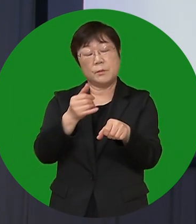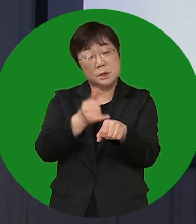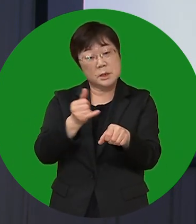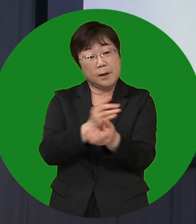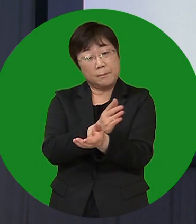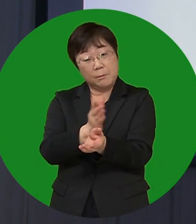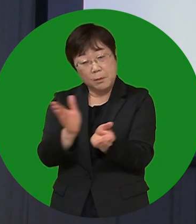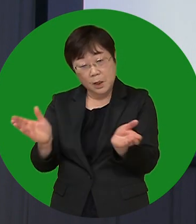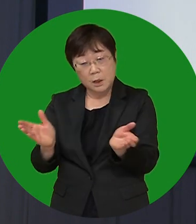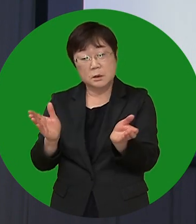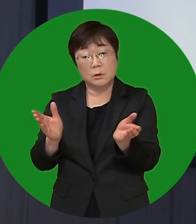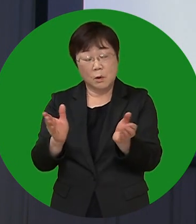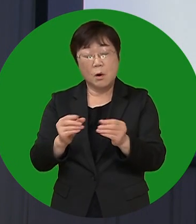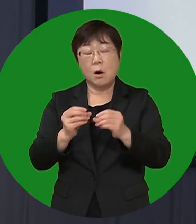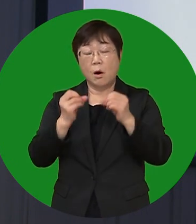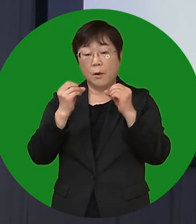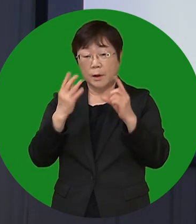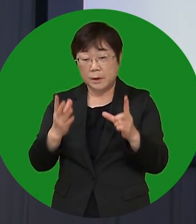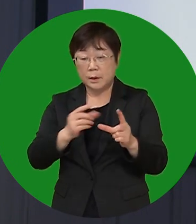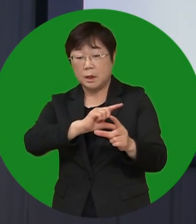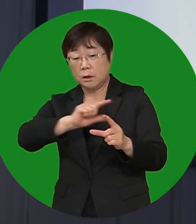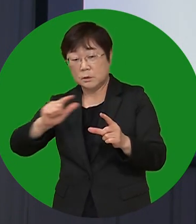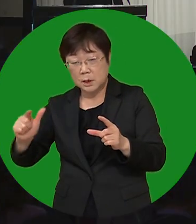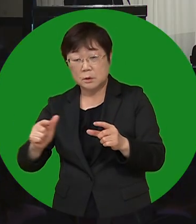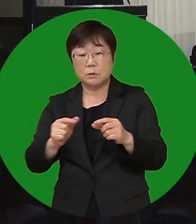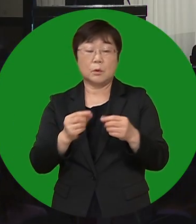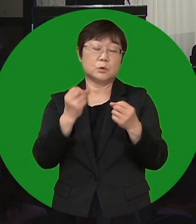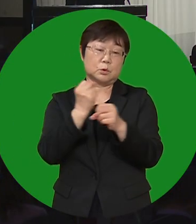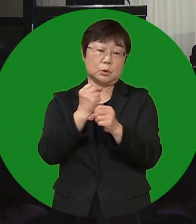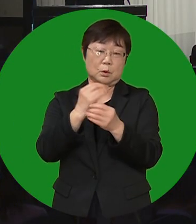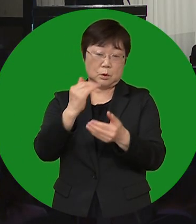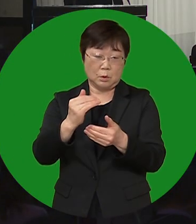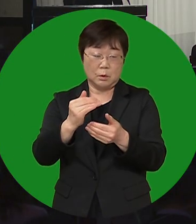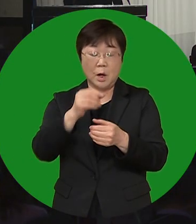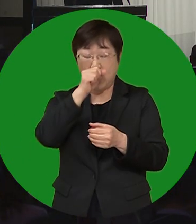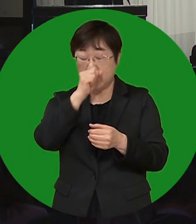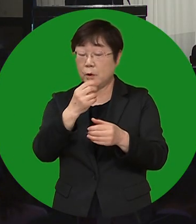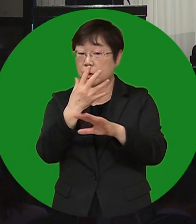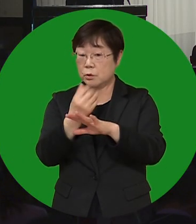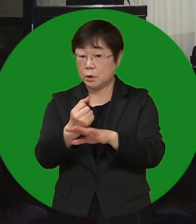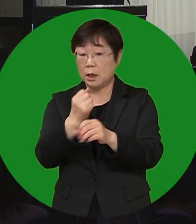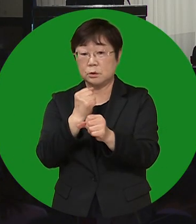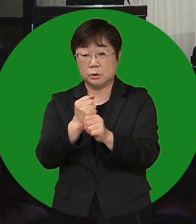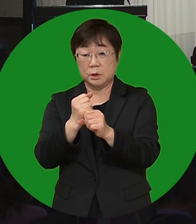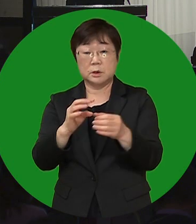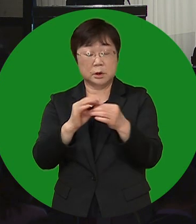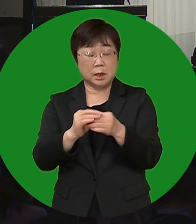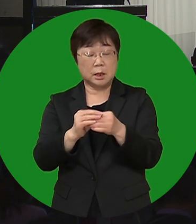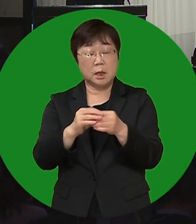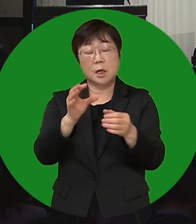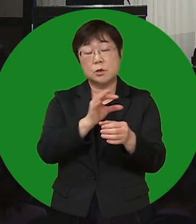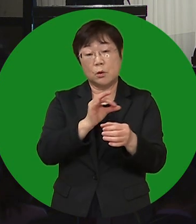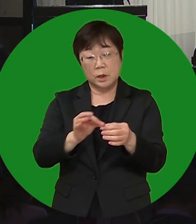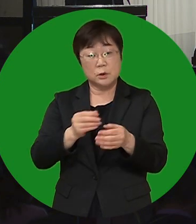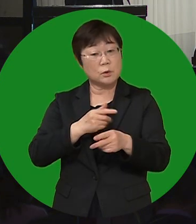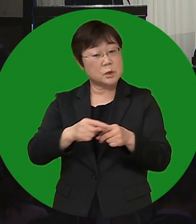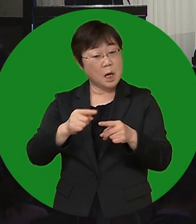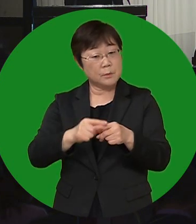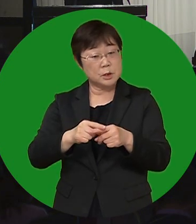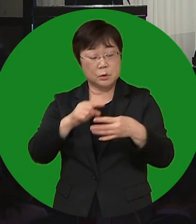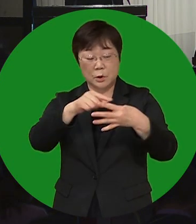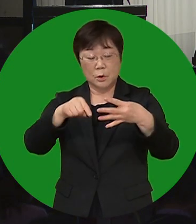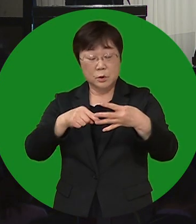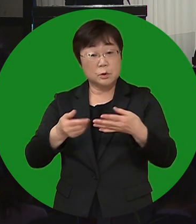を実現するダイナミズムのソースでございますより4週間空くにつながる商品サービスの4つの提供を勝ち